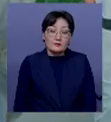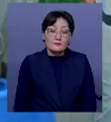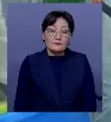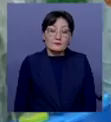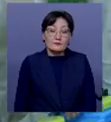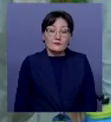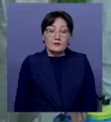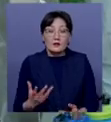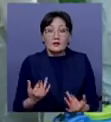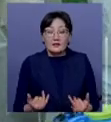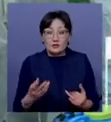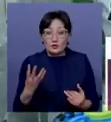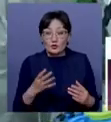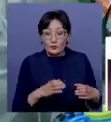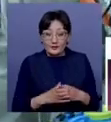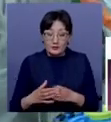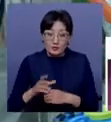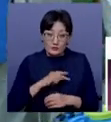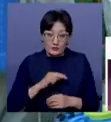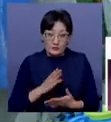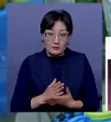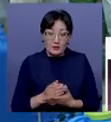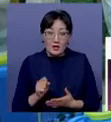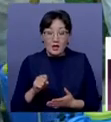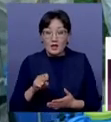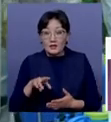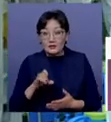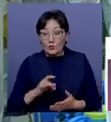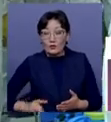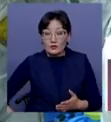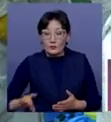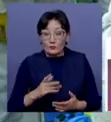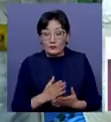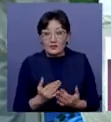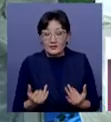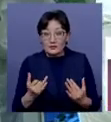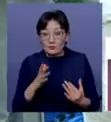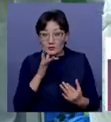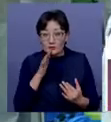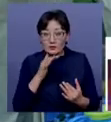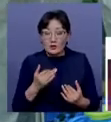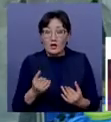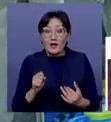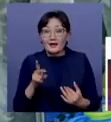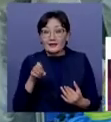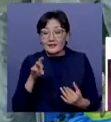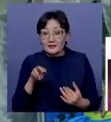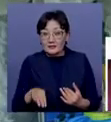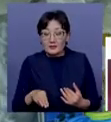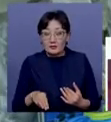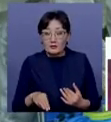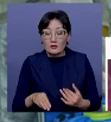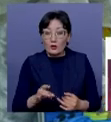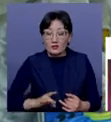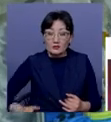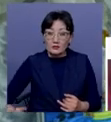Қазір бізде 4 бригада жұмыс істеп жатыр. Алатау ауданы бойынша. Қазір данный момент біздер осы Ақкент микро